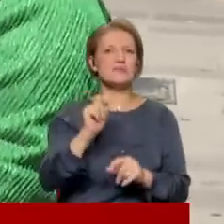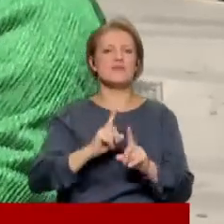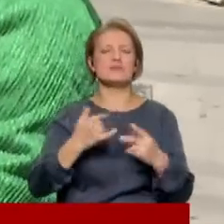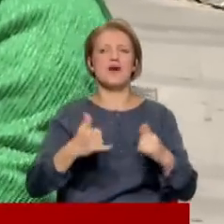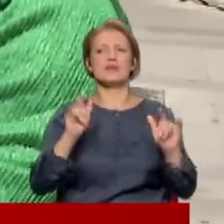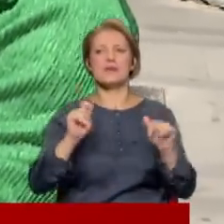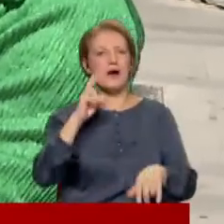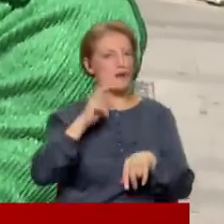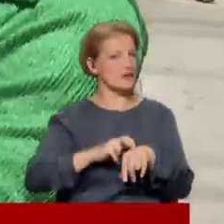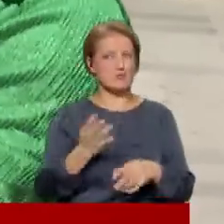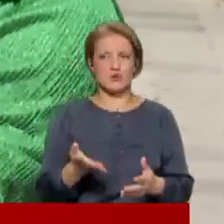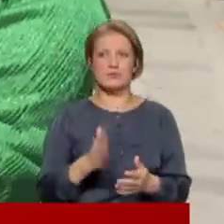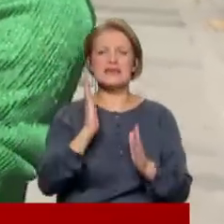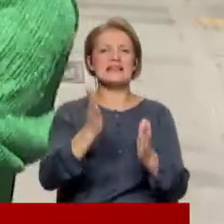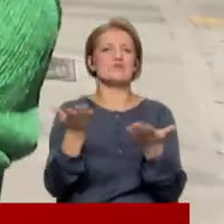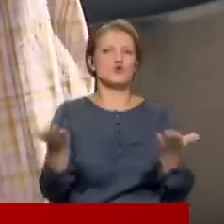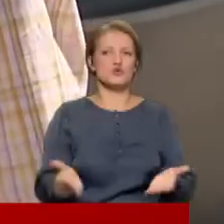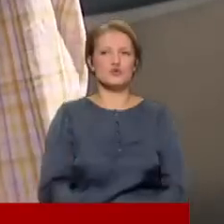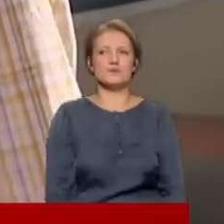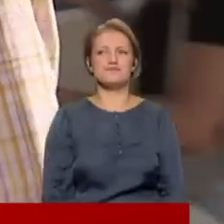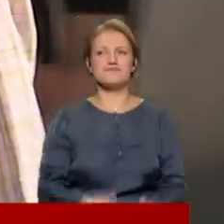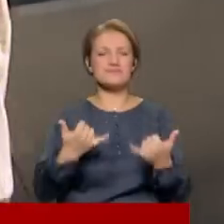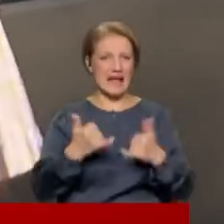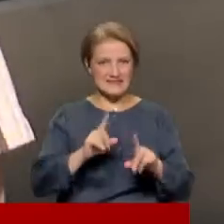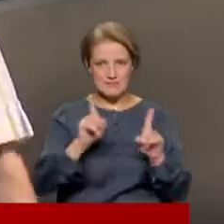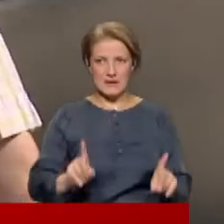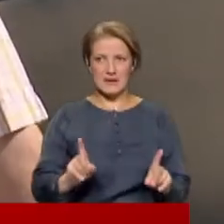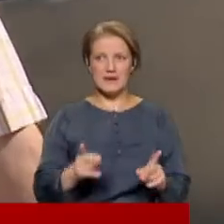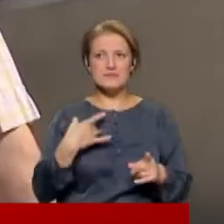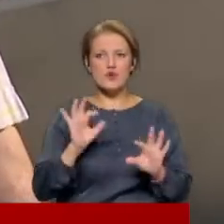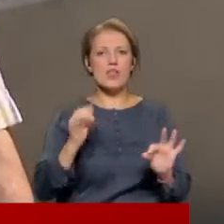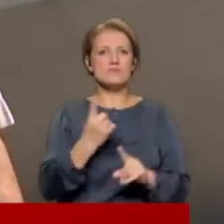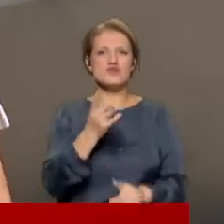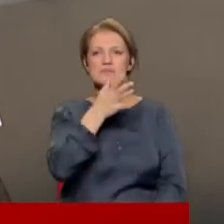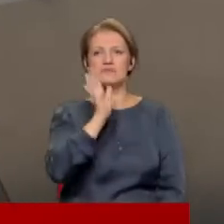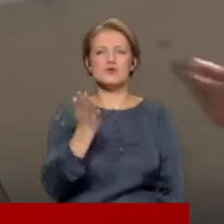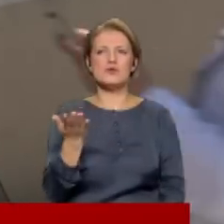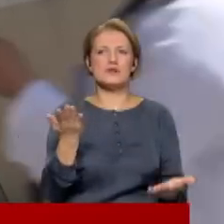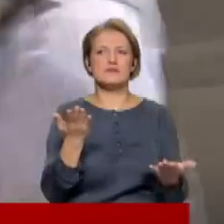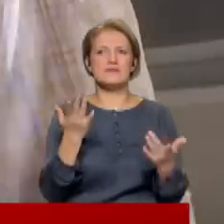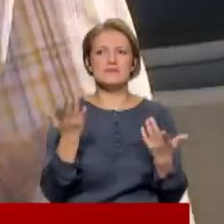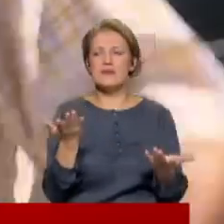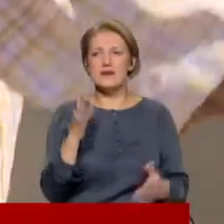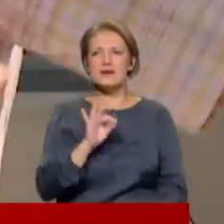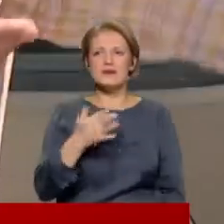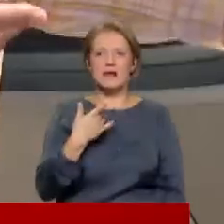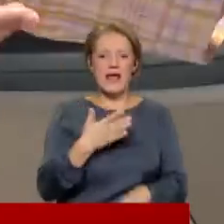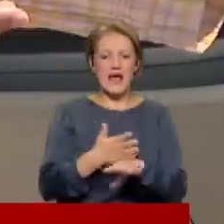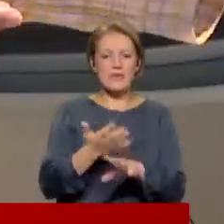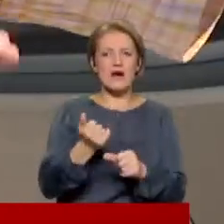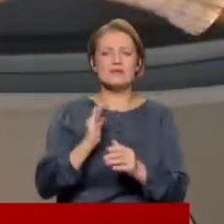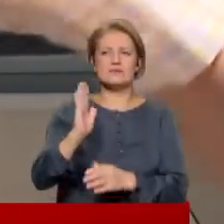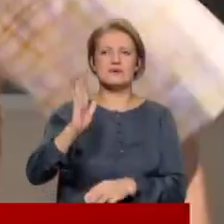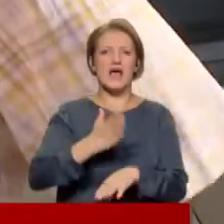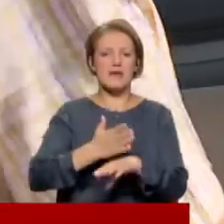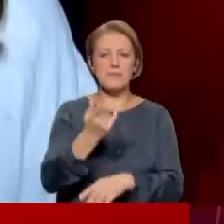gittiniz? Vallahi hatırlamıyorum. Gidemiyoruz işte. Tatil mi? Biz öyle bir şey bilmiyoruz ki. Ne o? Neye yarıyor o? Ya biz ekmek alıyoruz.